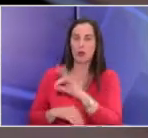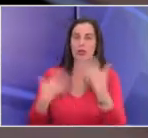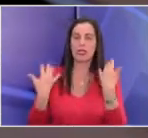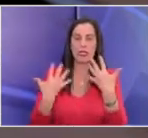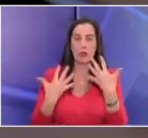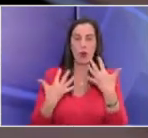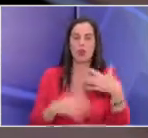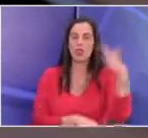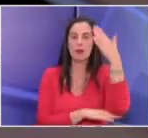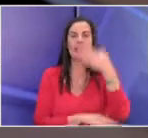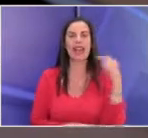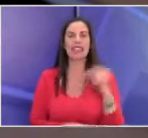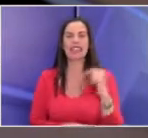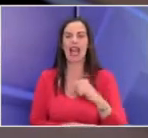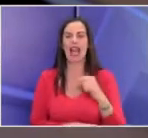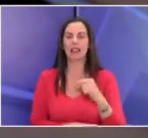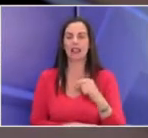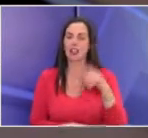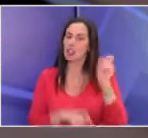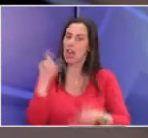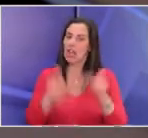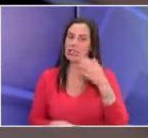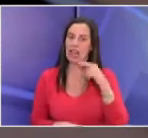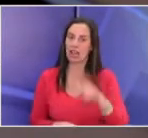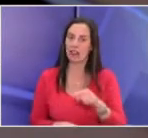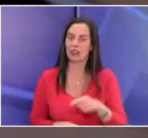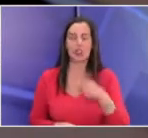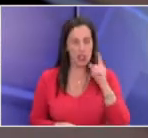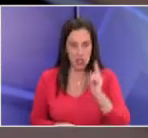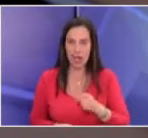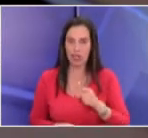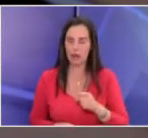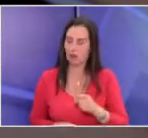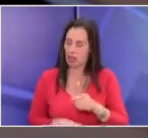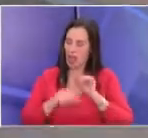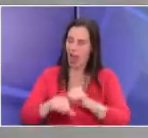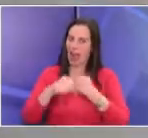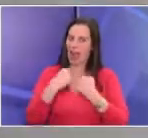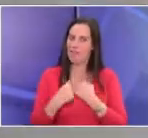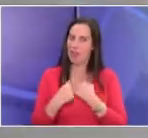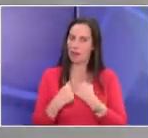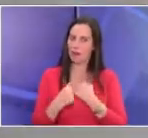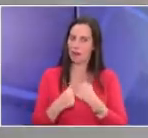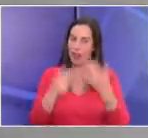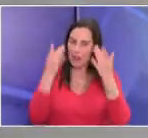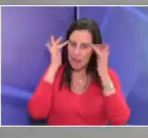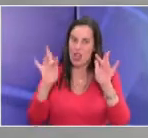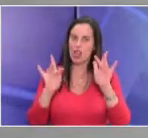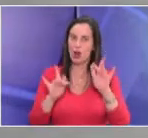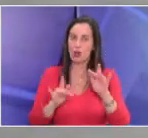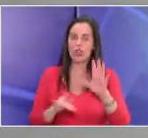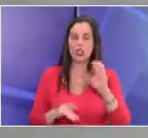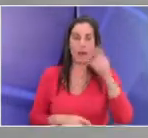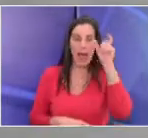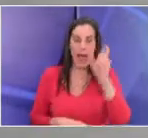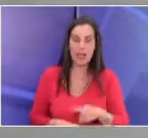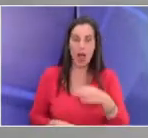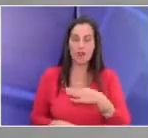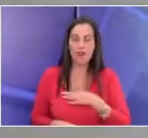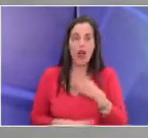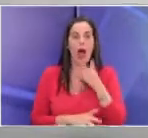ובנוסף יש את העניין הזה של המצב הנפשי שלו, זה שהוא מהפריפריה, הכל לא כל כך בא